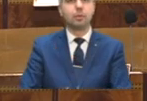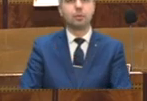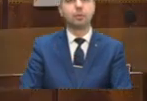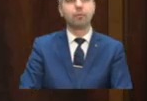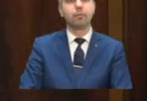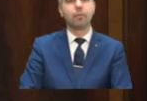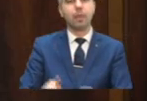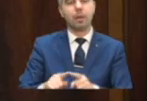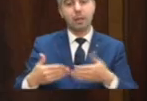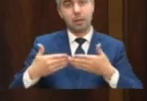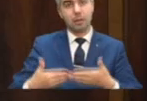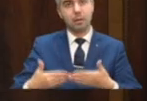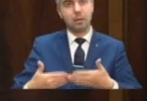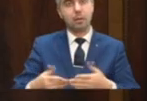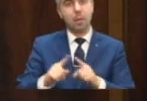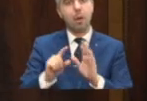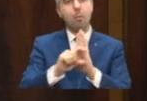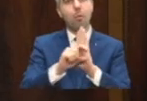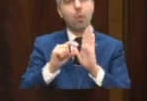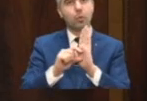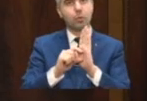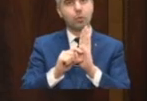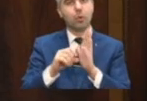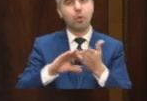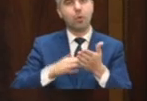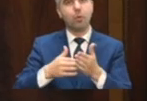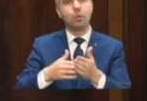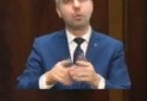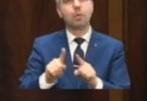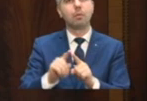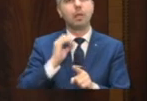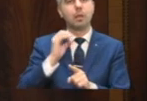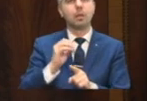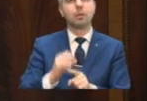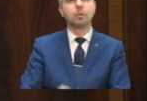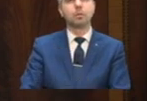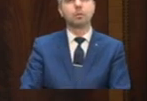راه حنا كنتكلموا على واحد الموضوع. اسمح لي السيد الرئيس. حنا كنتكلموا على موضوع الرئيس.